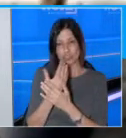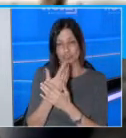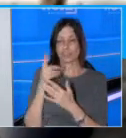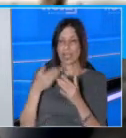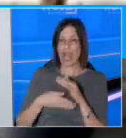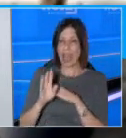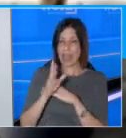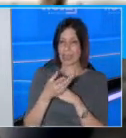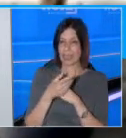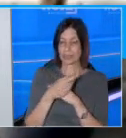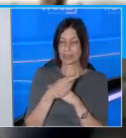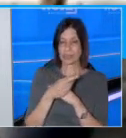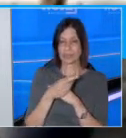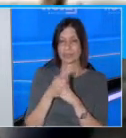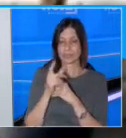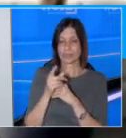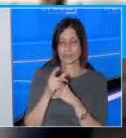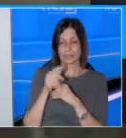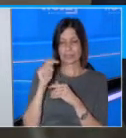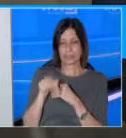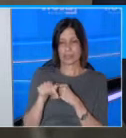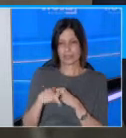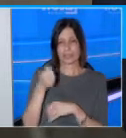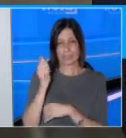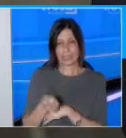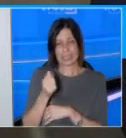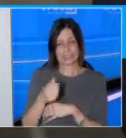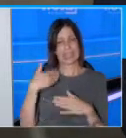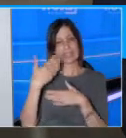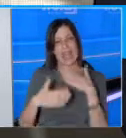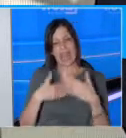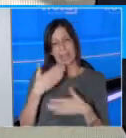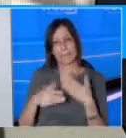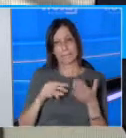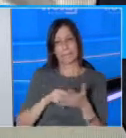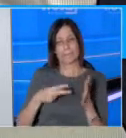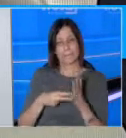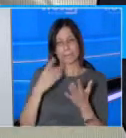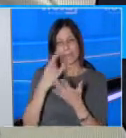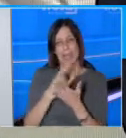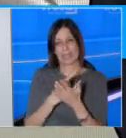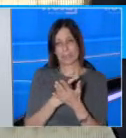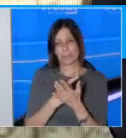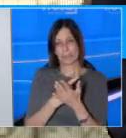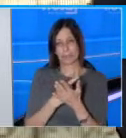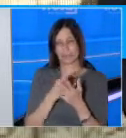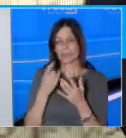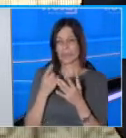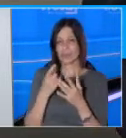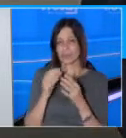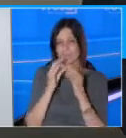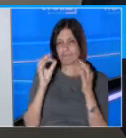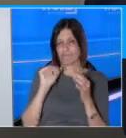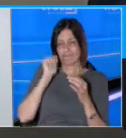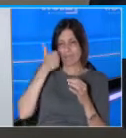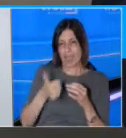הליכה לכאן לכנסת, תהליכים פרלמנטריים חקיקתיים, החל ממחר שיש עתיד מובילה.